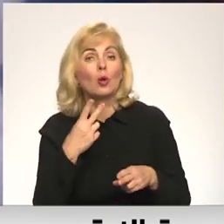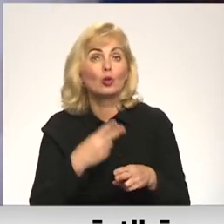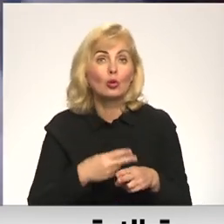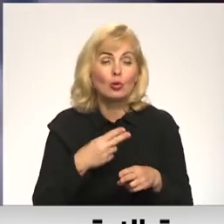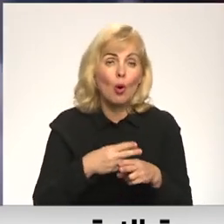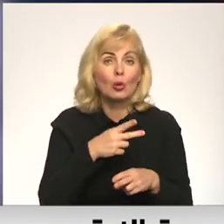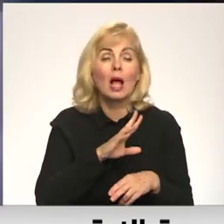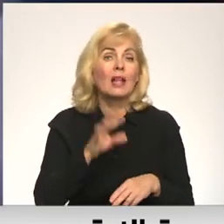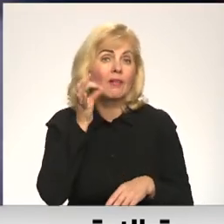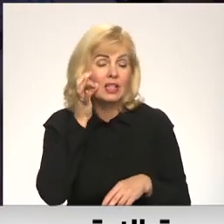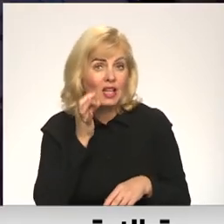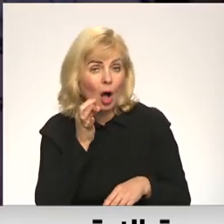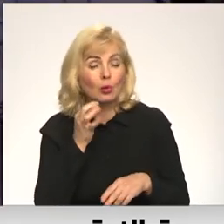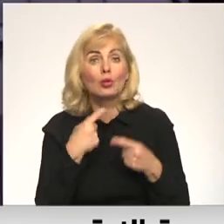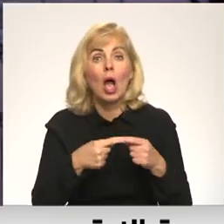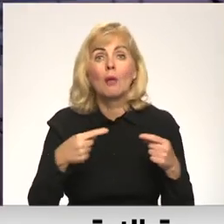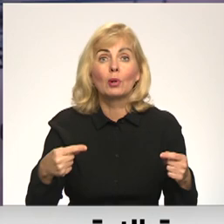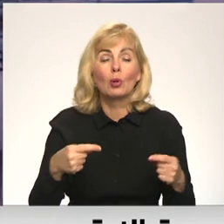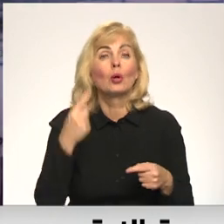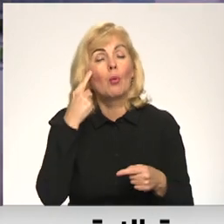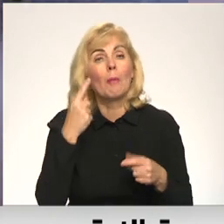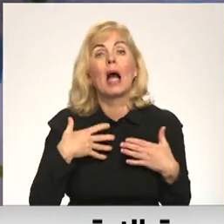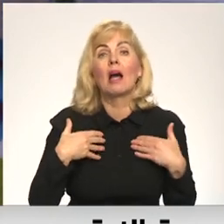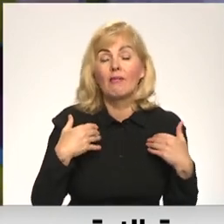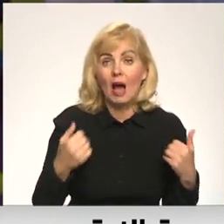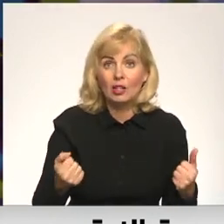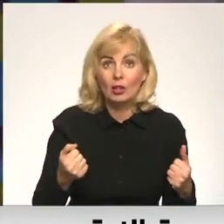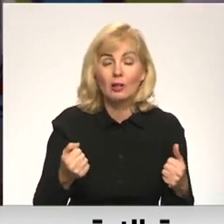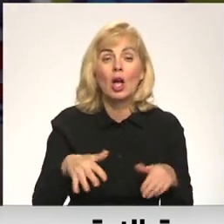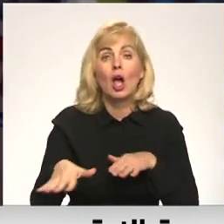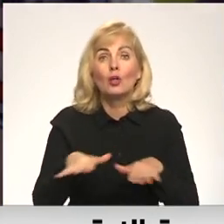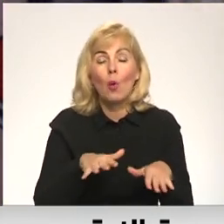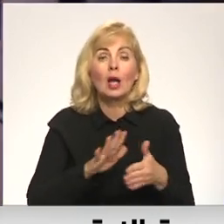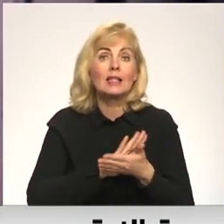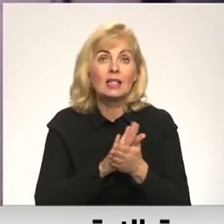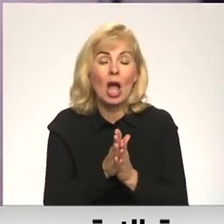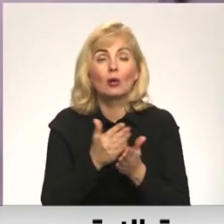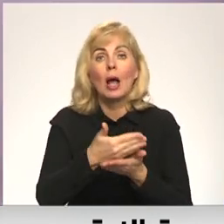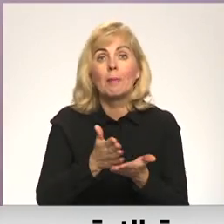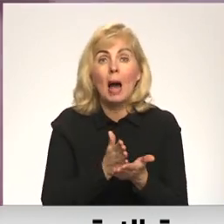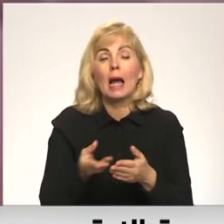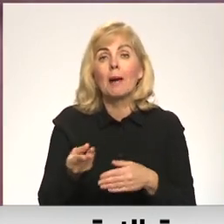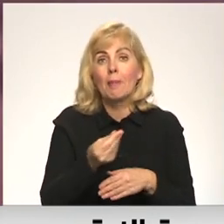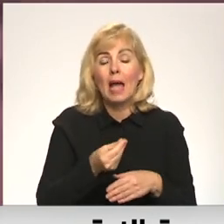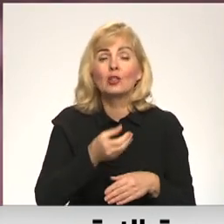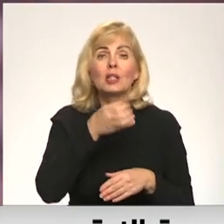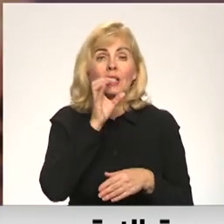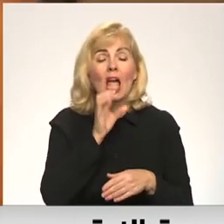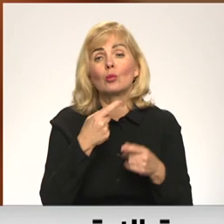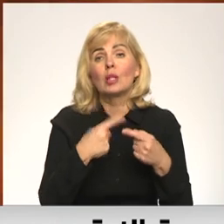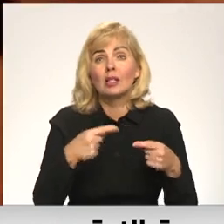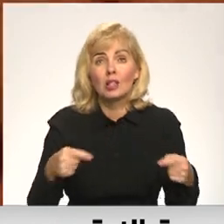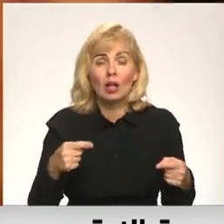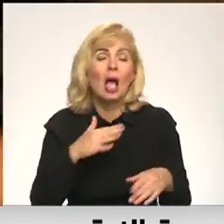ir nevien našķos, bet arī produktos, kas šķiet veselīgi. Piemēram, jogurtā, sierā, arī maizē, mērcēs, dzērienos un citos.